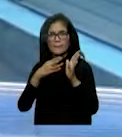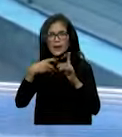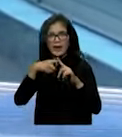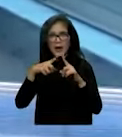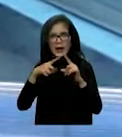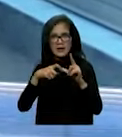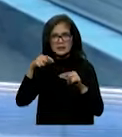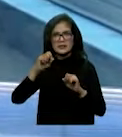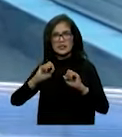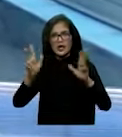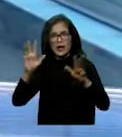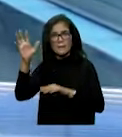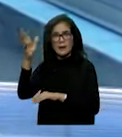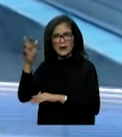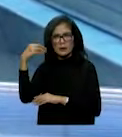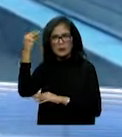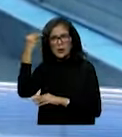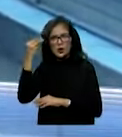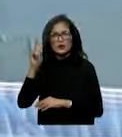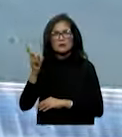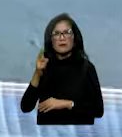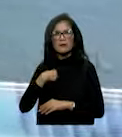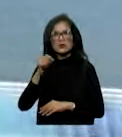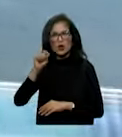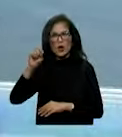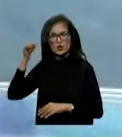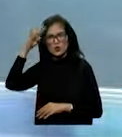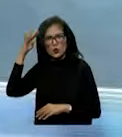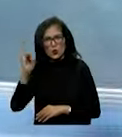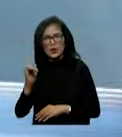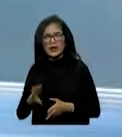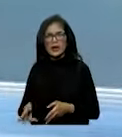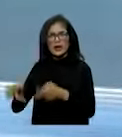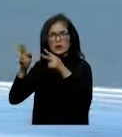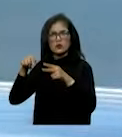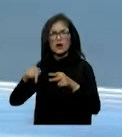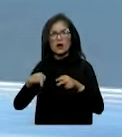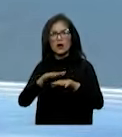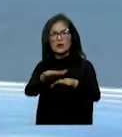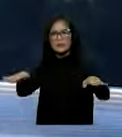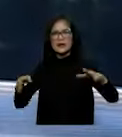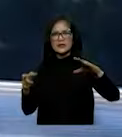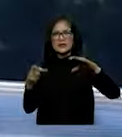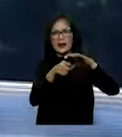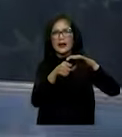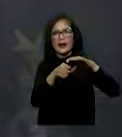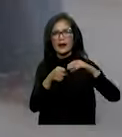justru kebingungan. Mereka kesulitan bersekolah, pasalnya gedung sekolah disegel pemilik lahan.